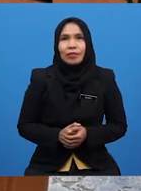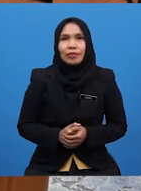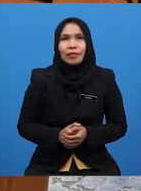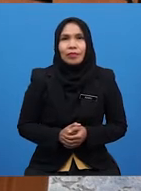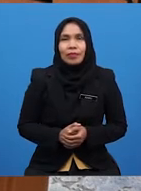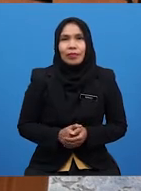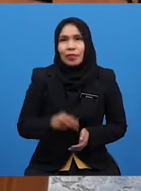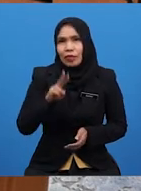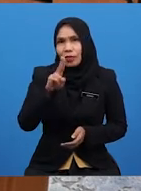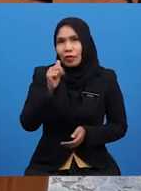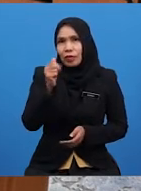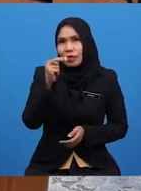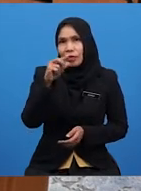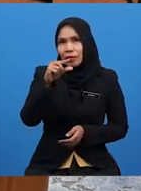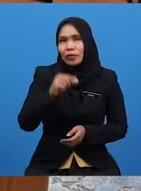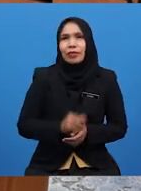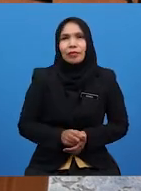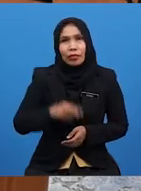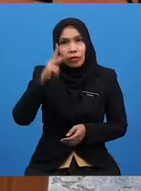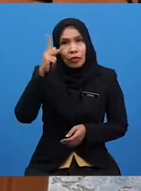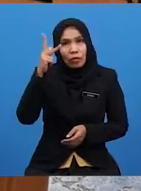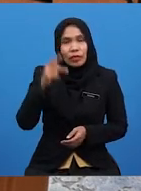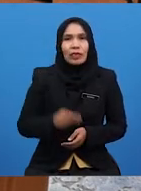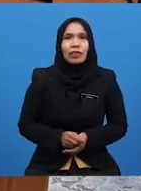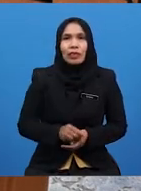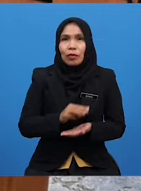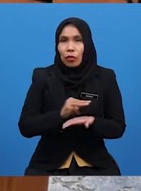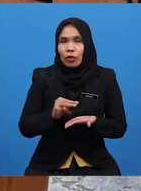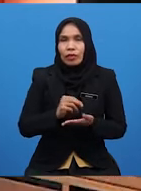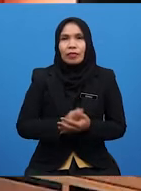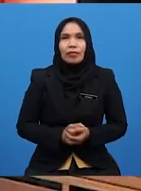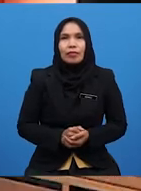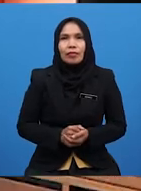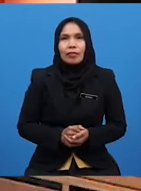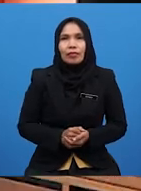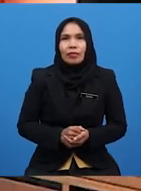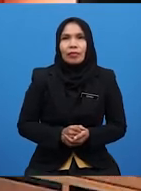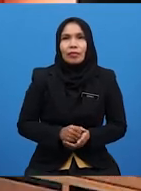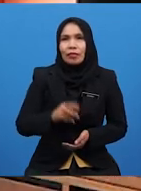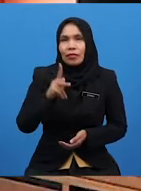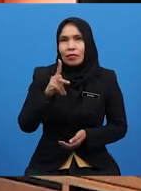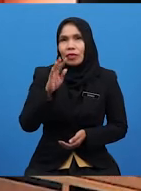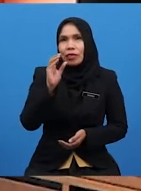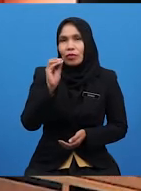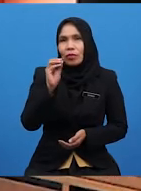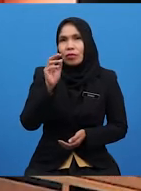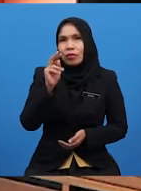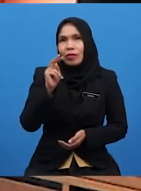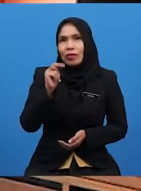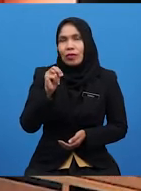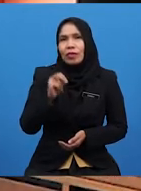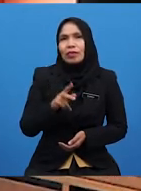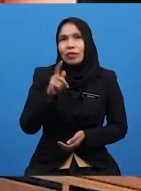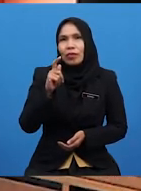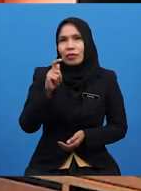yang ada dalam kediaman berkonsepkan Moden kontemporari ini segala perancangan dilakukan